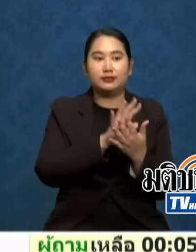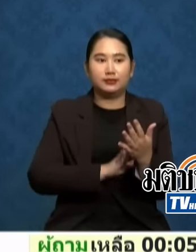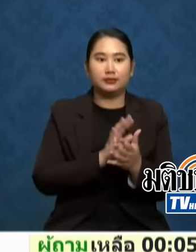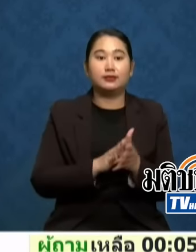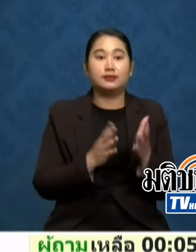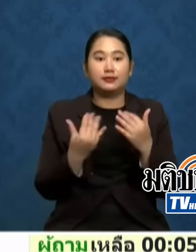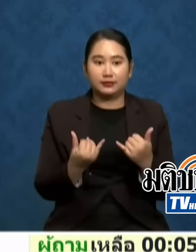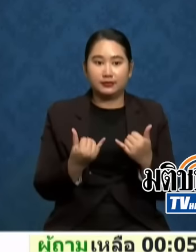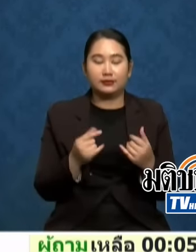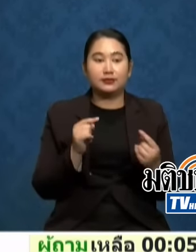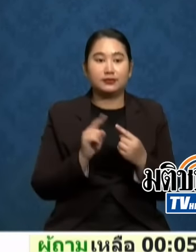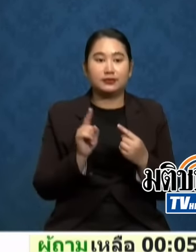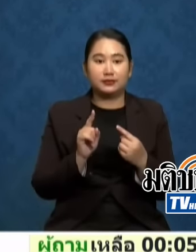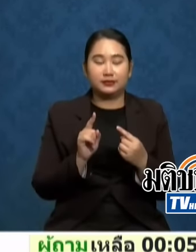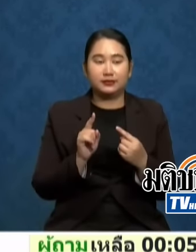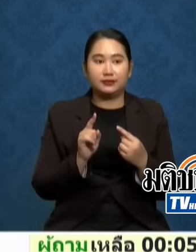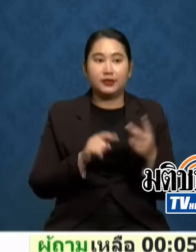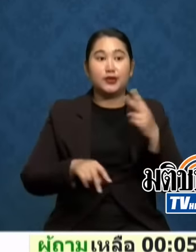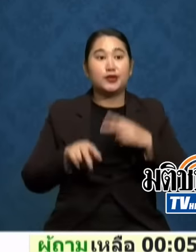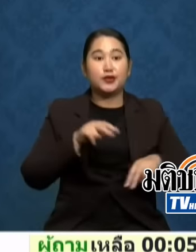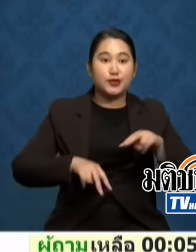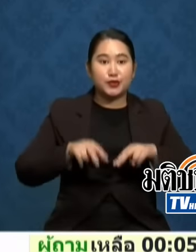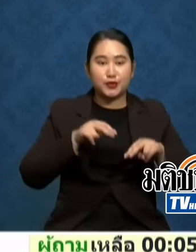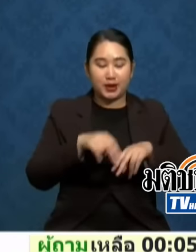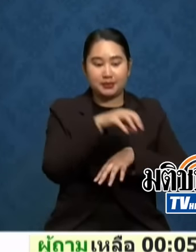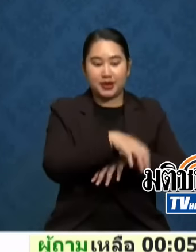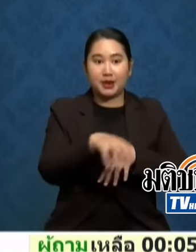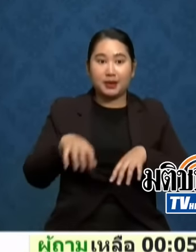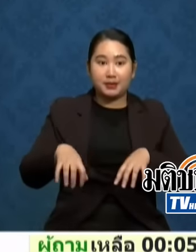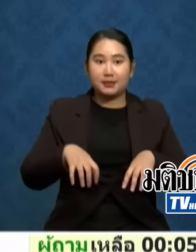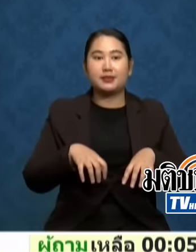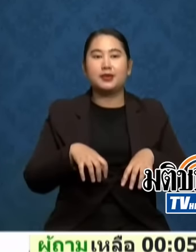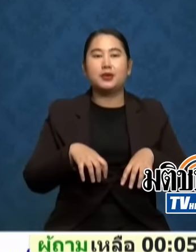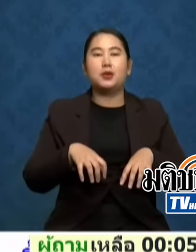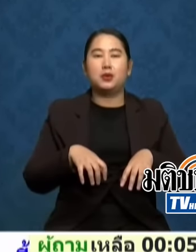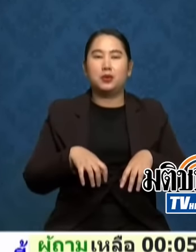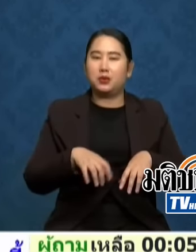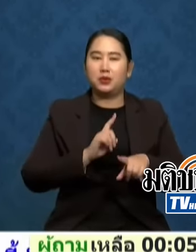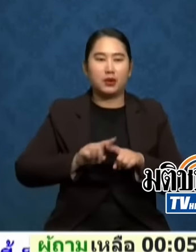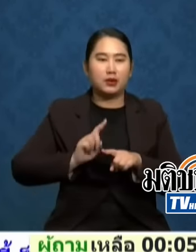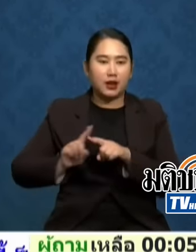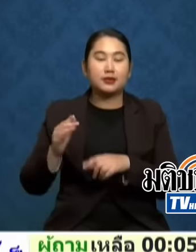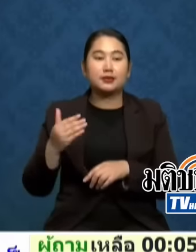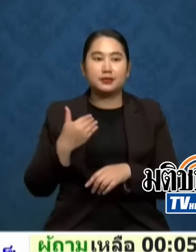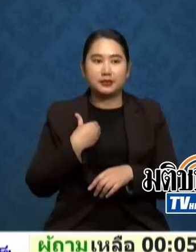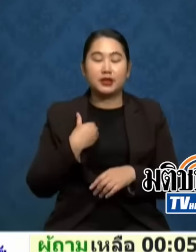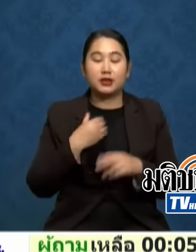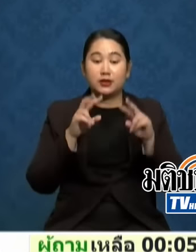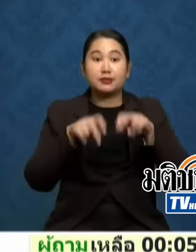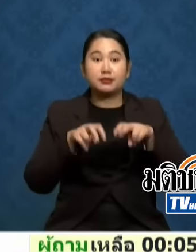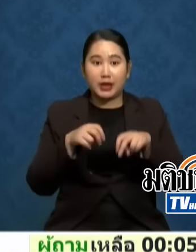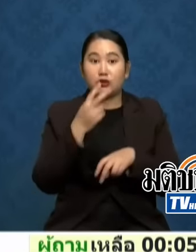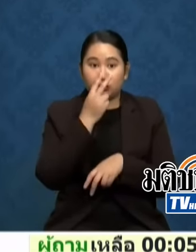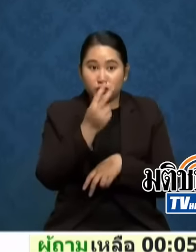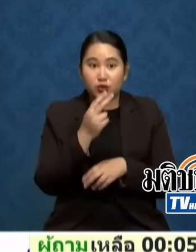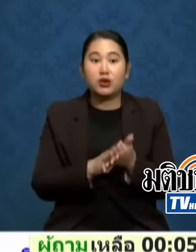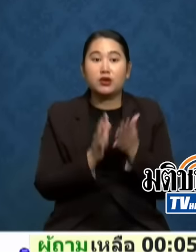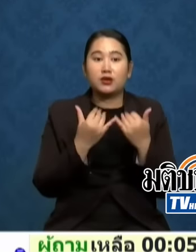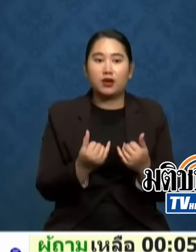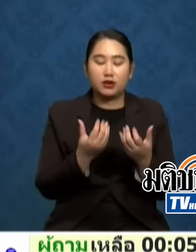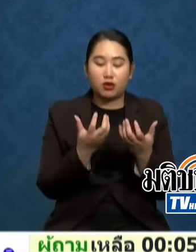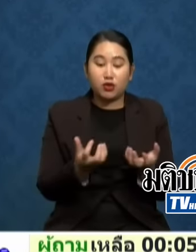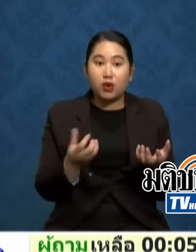ามีพื้นที่ที่อยู่ในการกับหน่วยงานหลายหน่วยงานด้วยกันอันนี้ผมเรียนท่านประธานด้วยความเคารพนะครับว่าก็ศึกษาดูนะครับว่าวันนี้เร